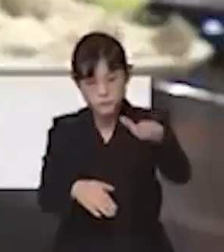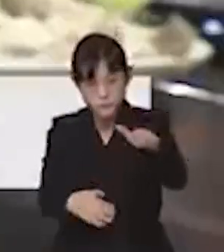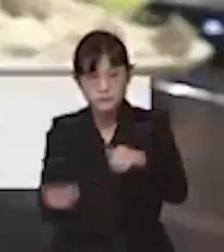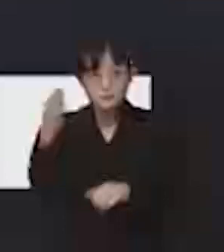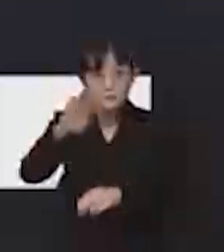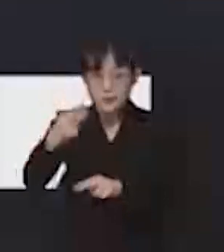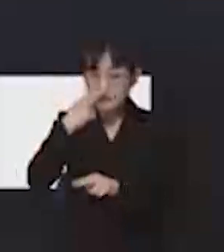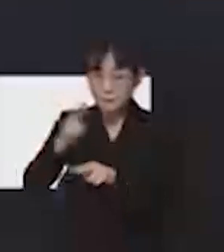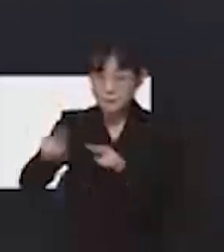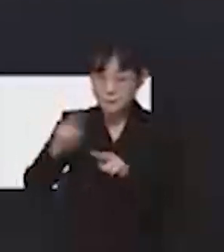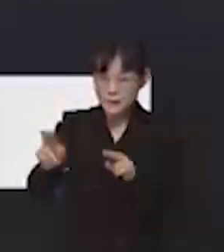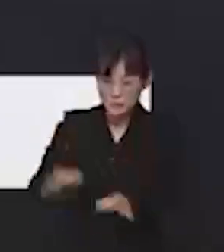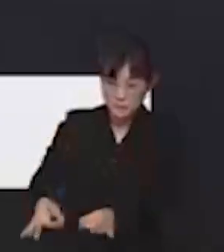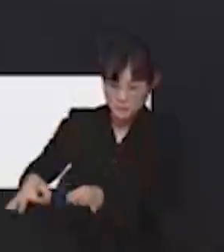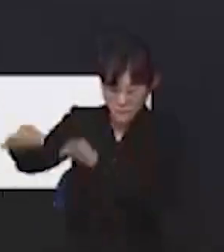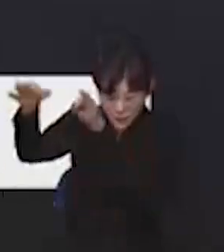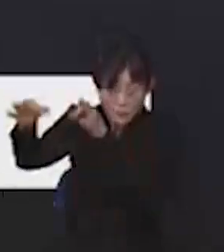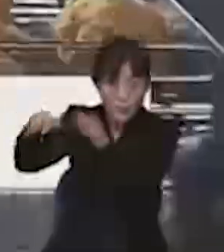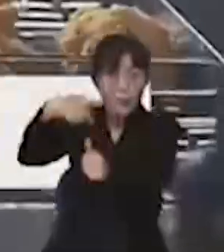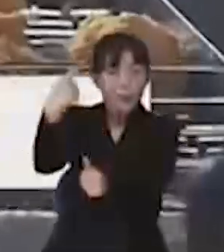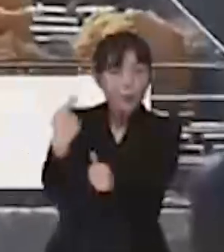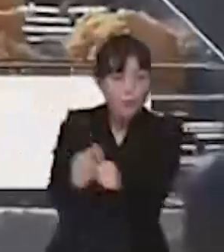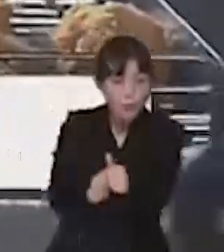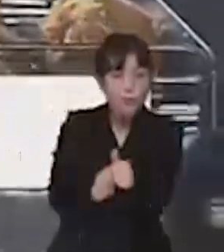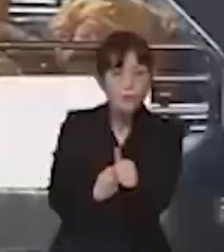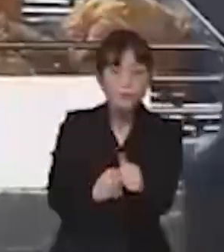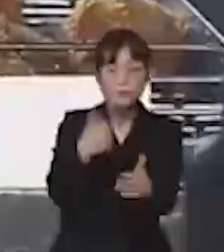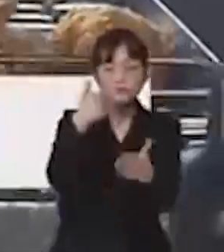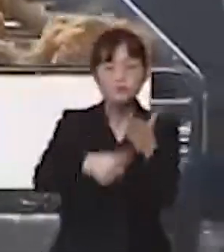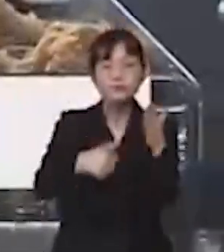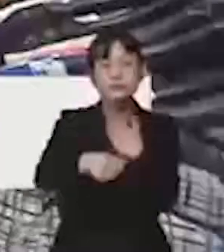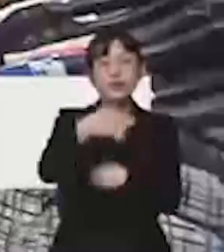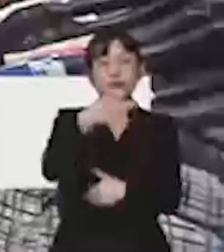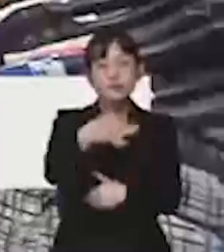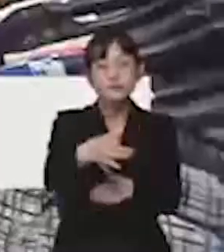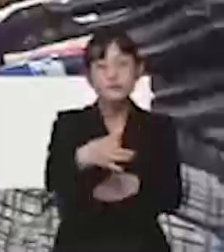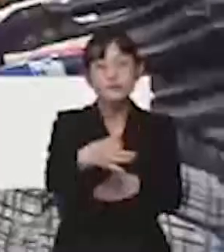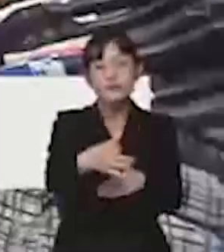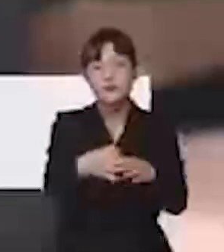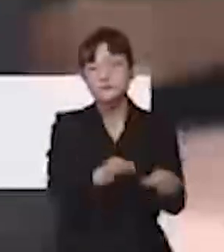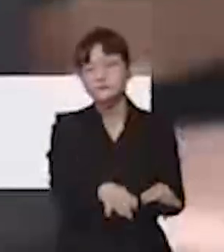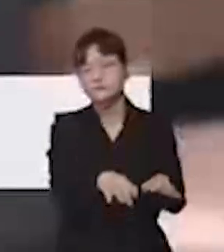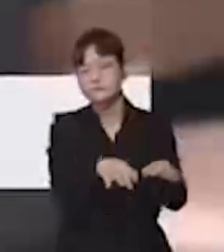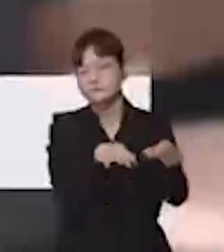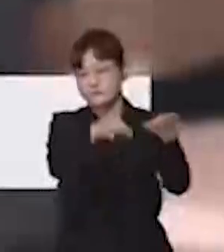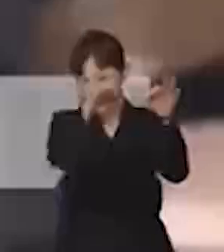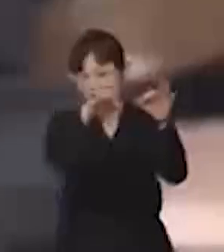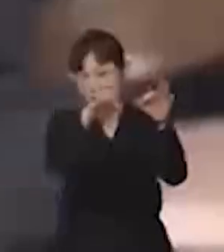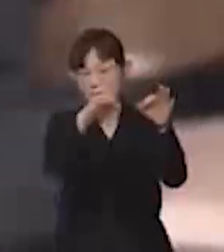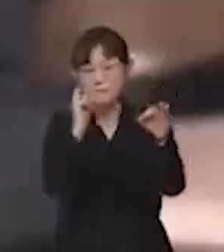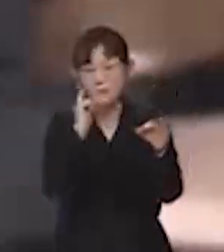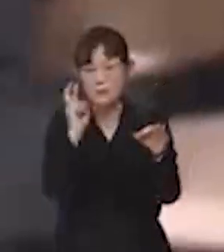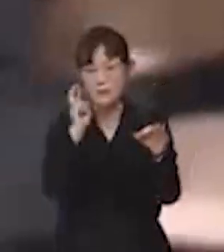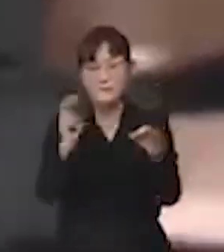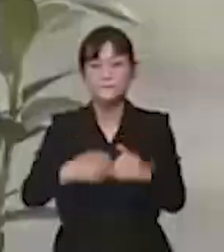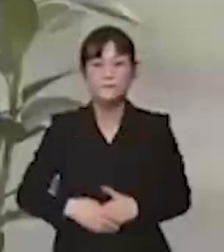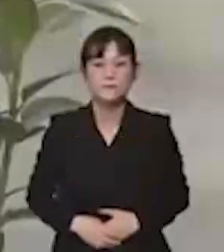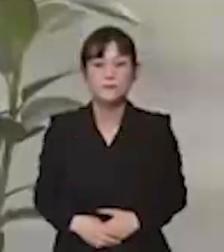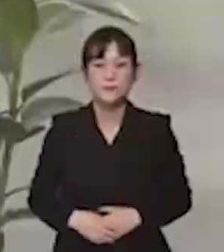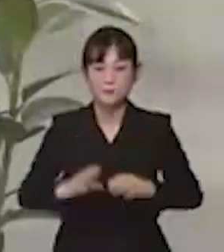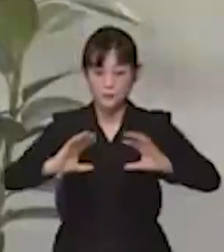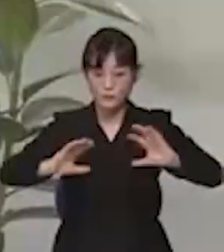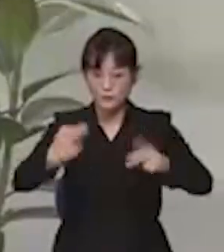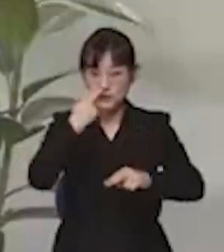유가가 상승세를 이어갈 경우 진정되는 듯 했던 소비자물가 상승 포기 다시 커질 수 있습니다